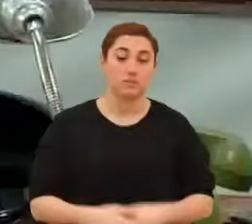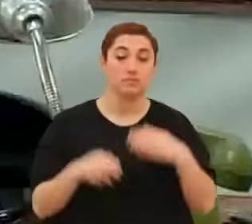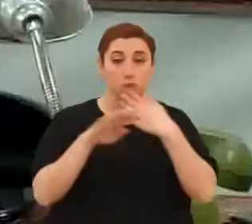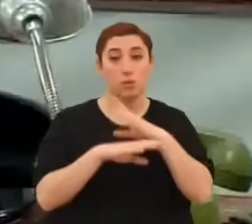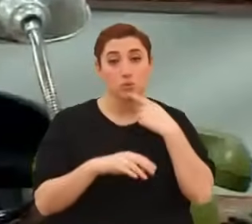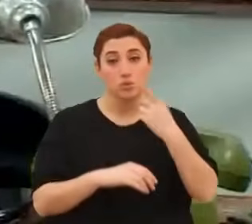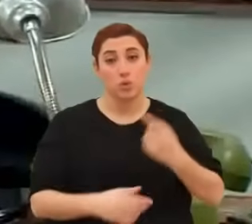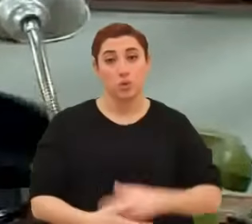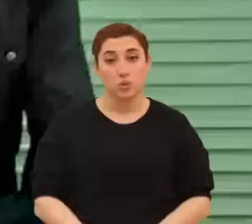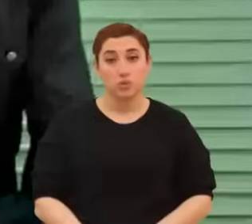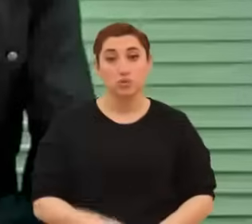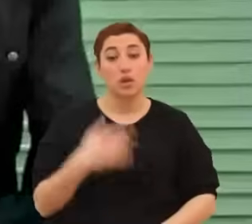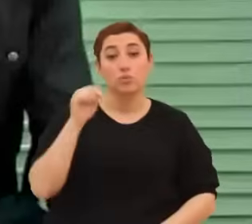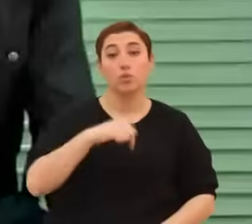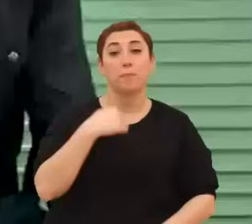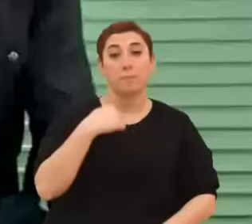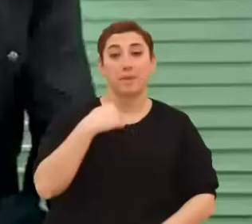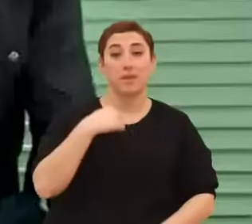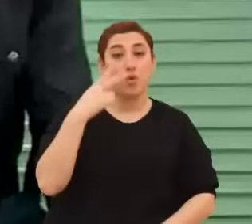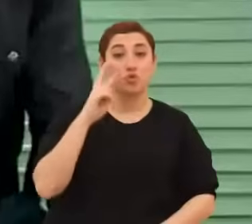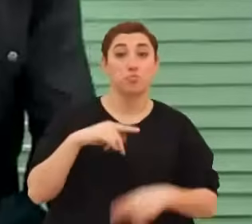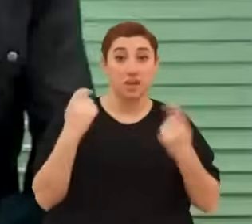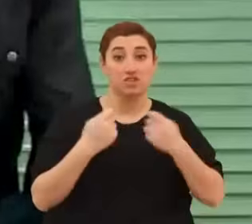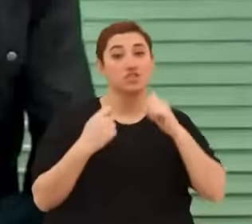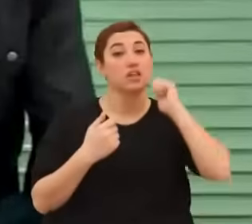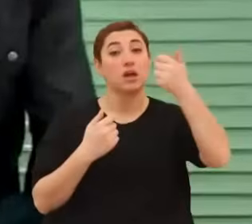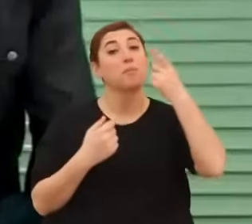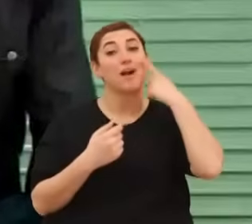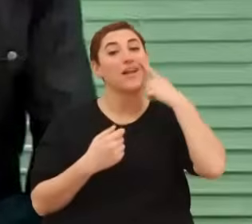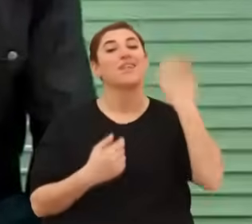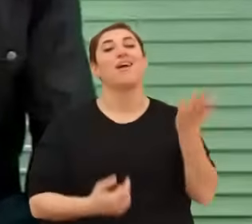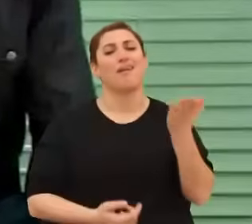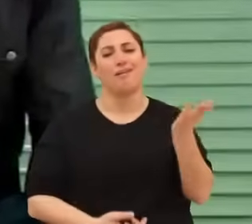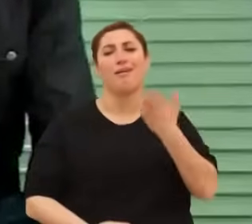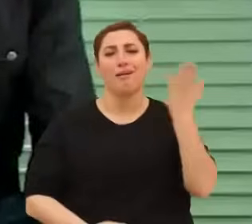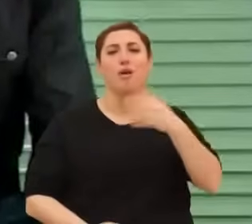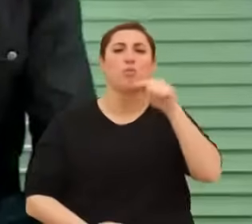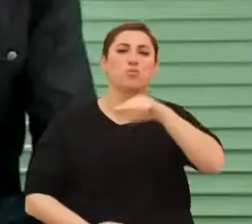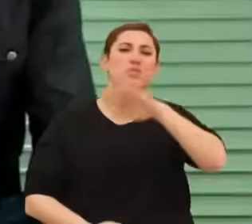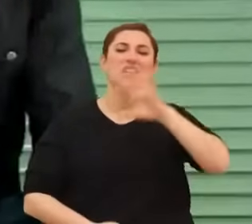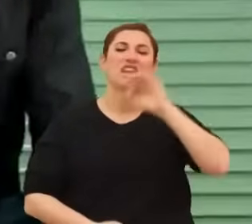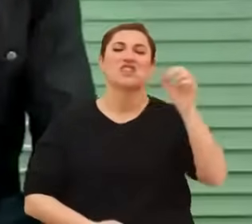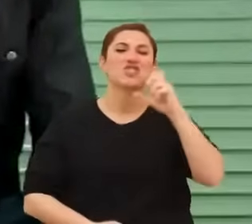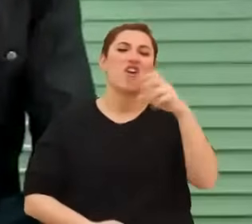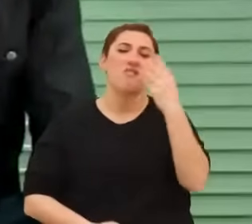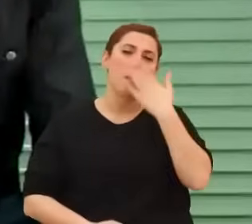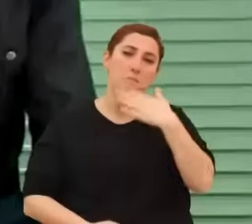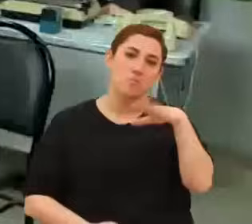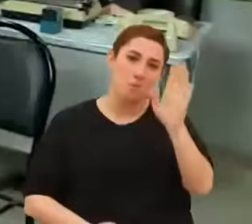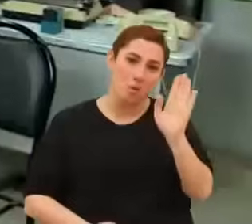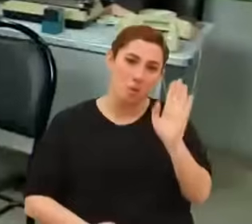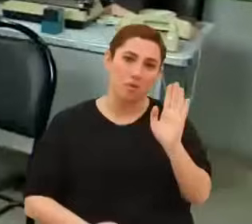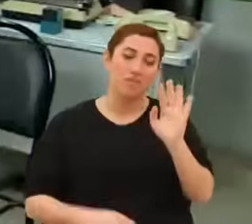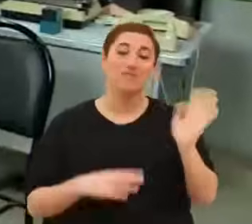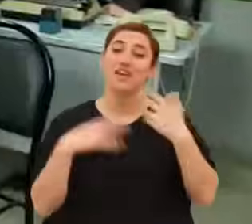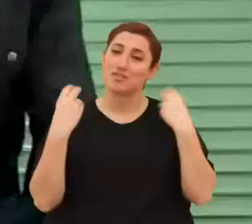Doğru söylüyorsun Bekir ya. Yani bugün benim canıma kast edenler yarın bakacaklar ki bunlarda hiç tepki mepki yok.